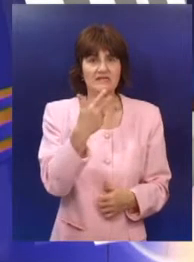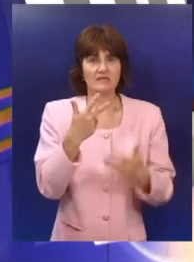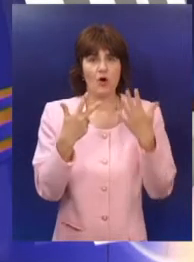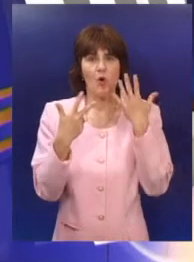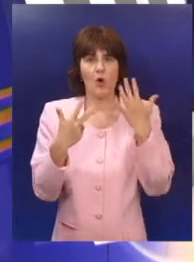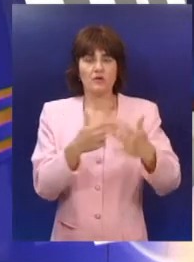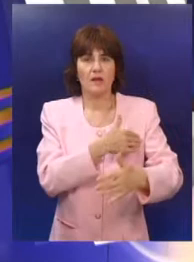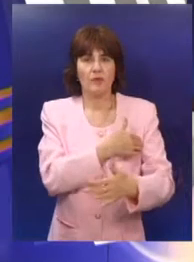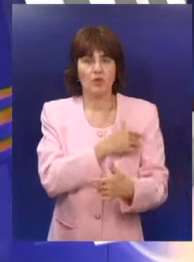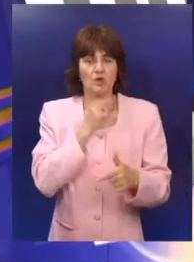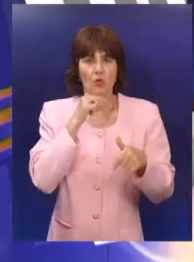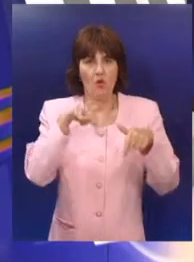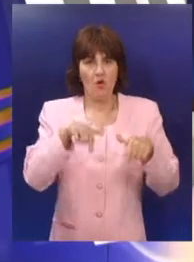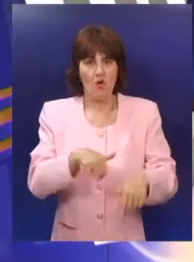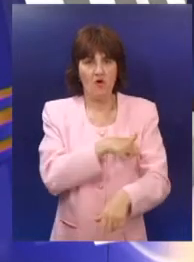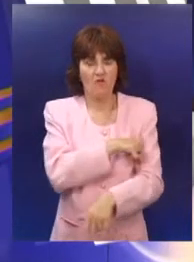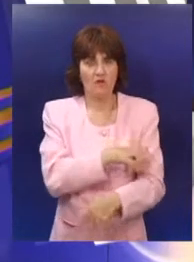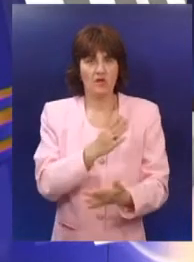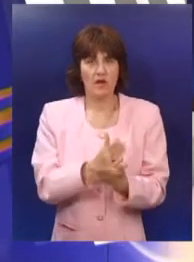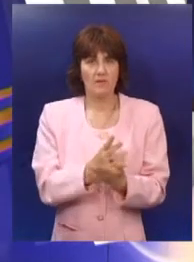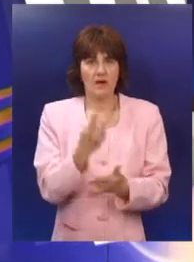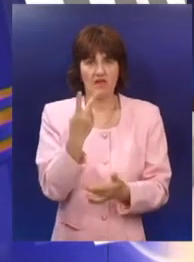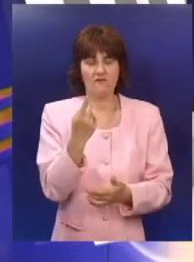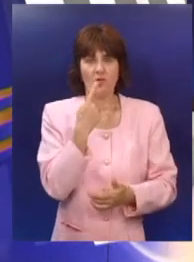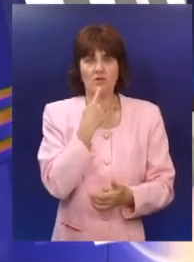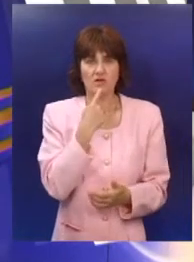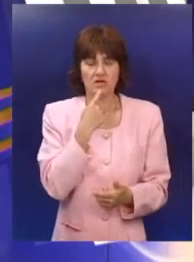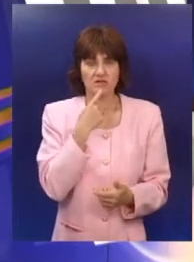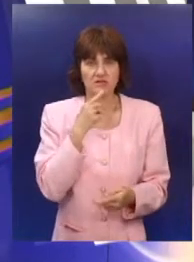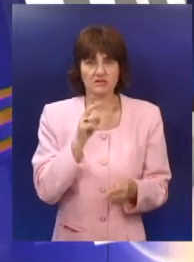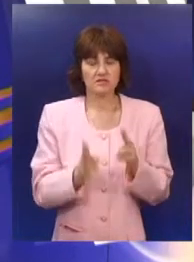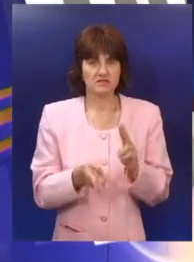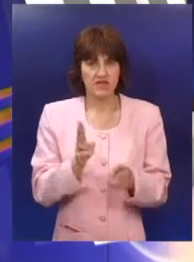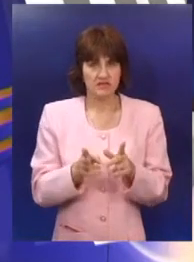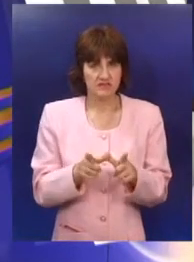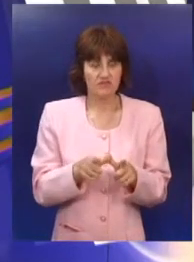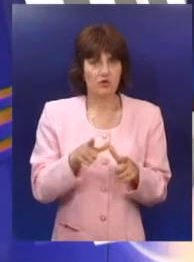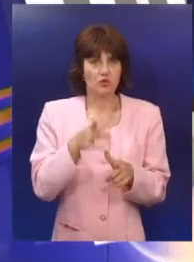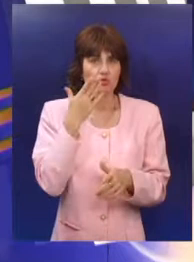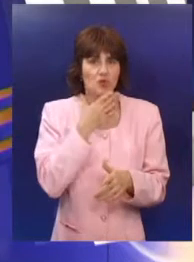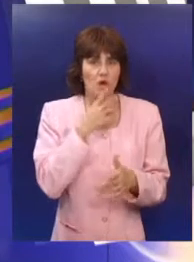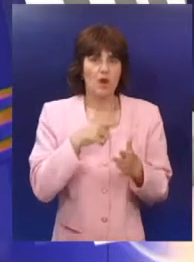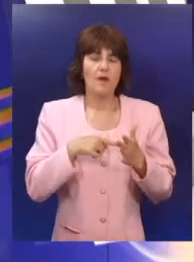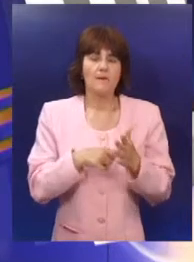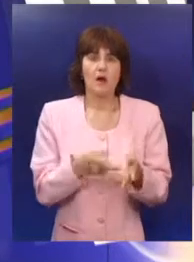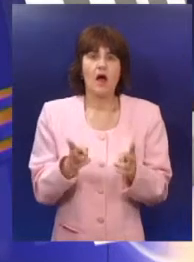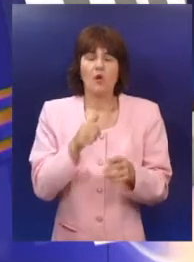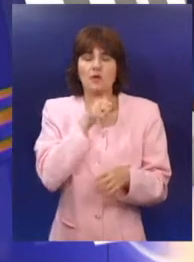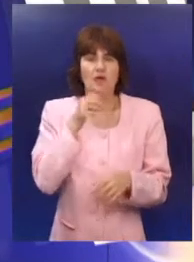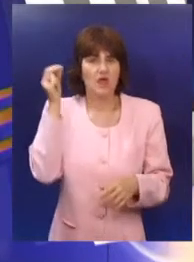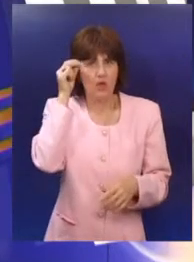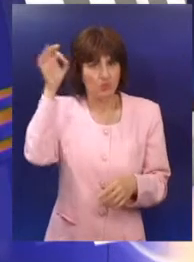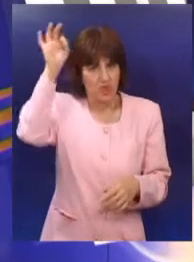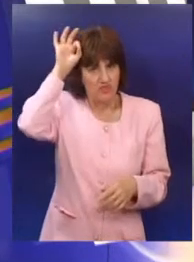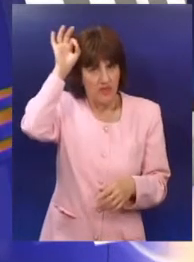Trideset osam đaka koji su ove školske godine počeli da pohađaju dvojezičnu nastavu u osnovnoj školi 10. oktobar juče su demonstrirali koliko su